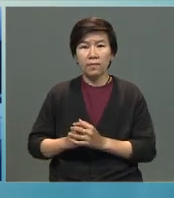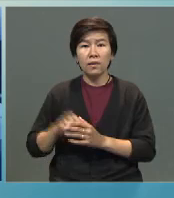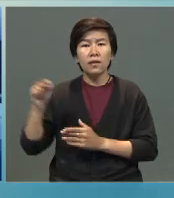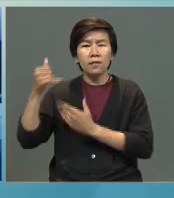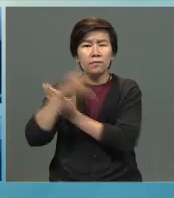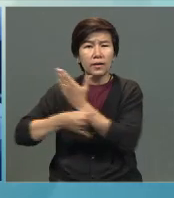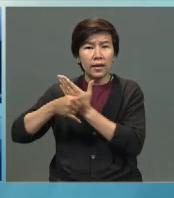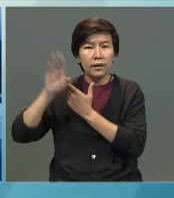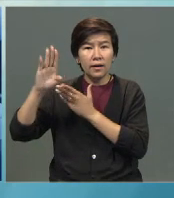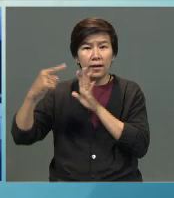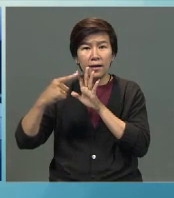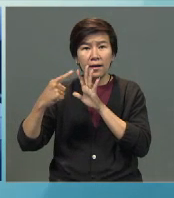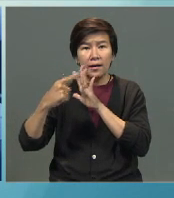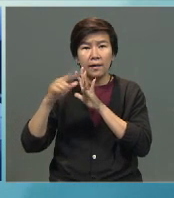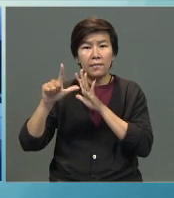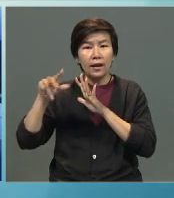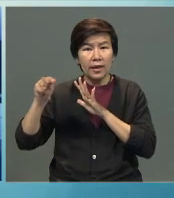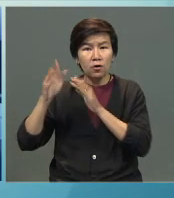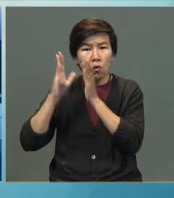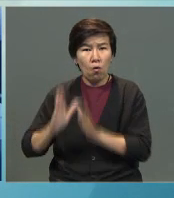ที่อยู่ที่ขวามือนะครับจะอยู่แถบมาล้างๆจะเห็นเป็นสีน้ำเงินเนี่ยนะครับมีคนเดินทางมาจากประเทศบาห์เรน238